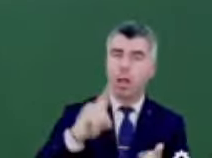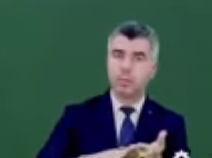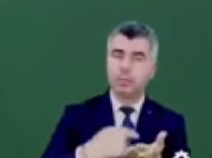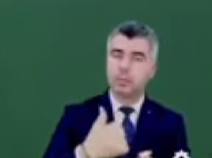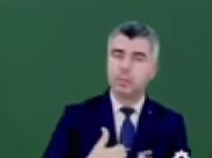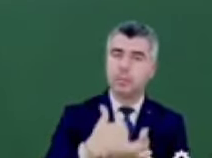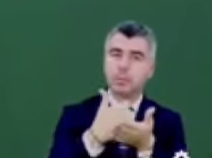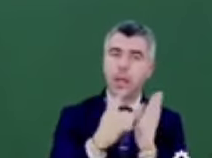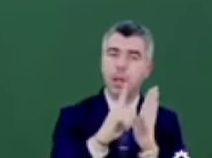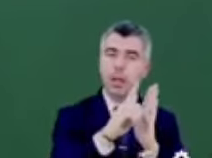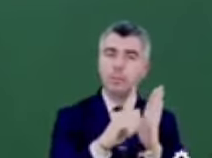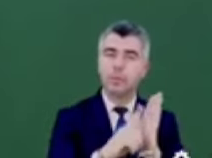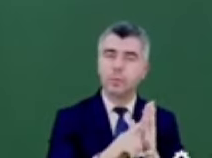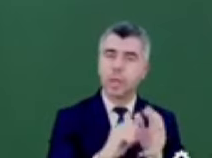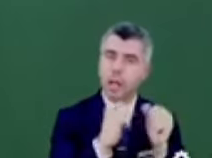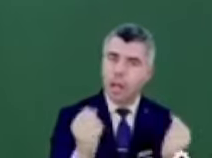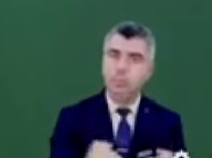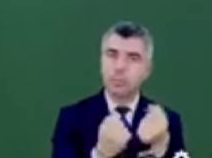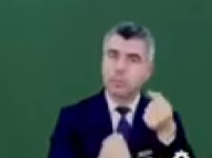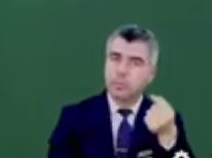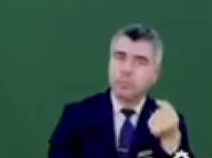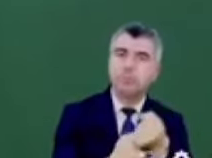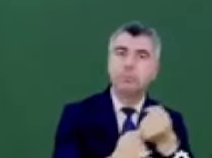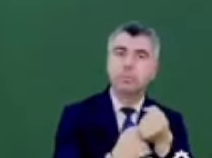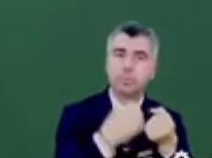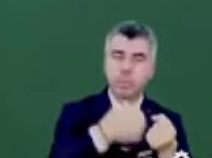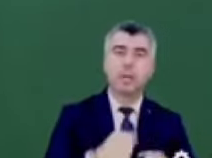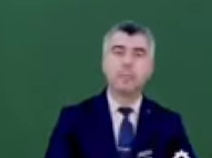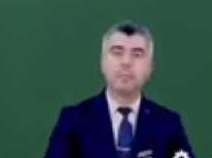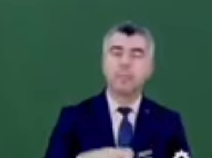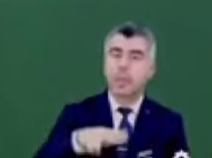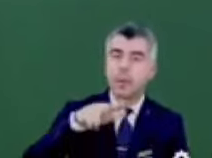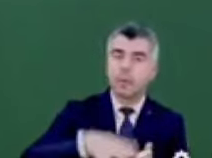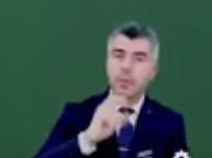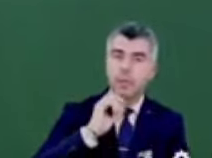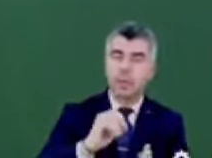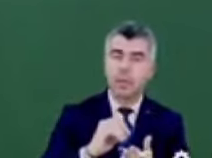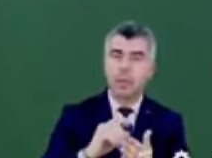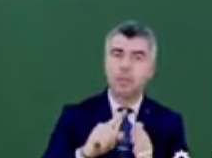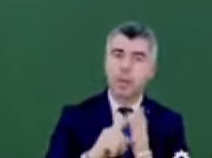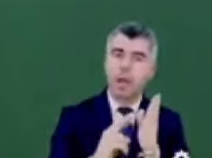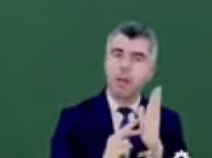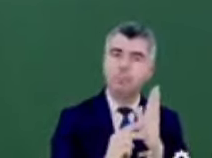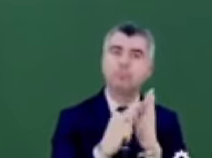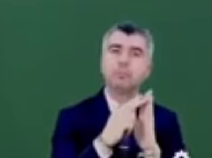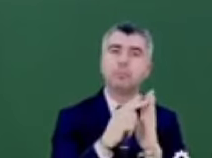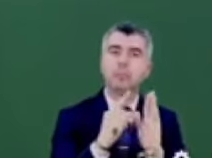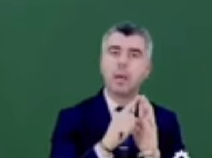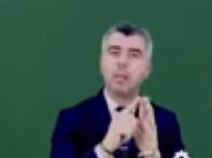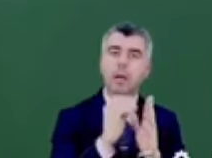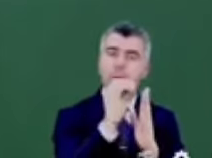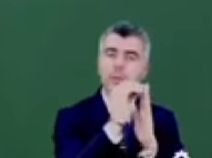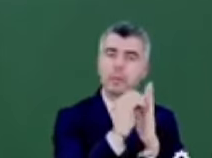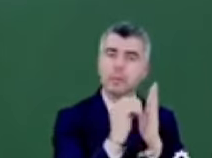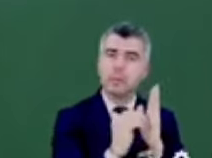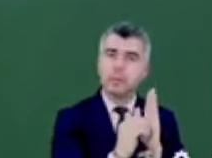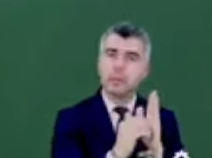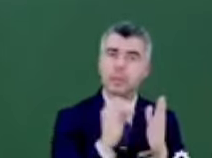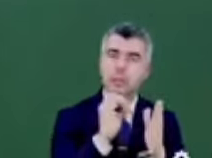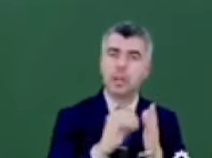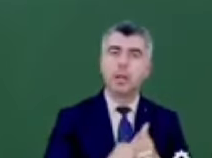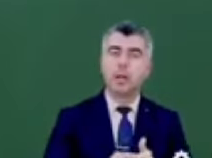اعاقه والنهوض بها حيث سيتم اعتماد مبدا التدرج في تنفيذ مقتضياته